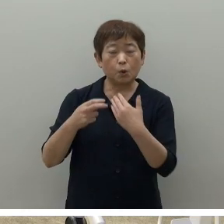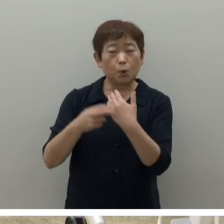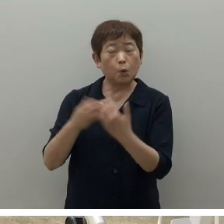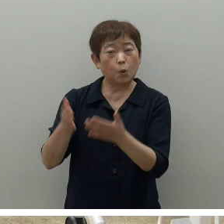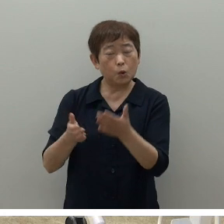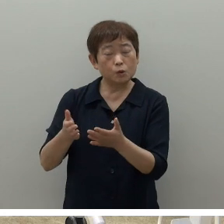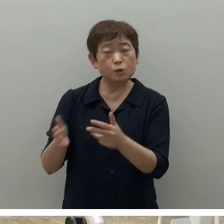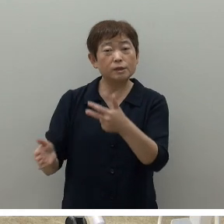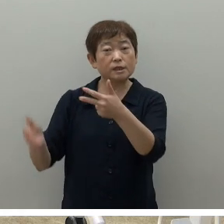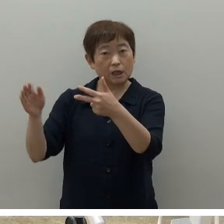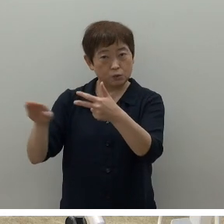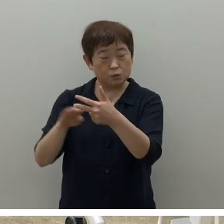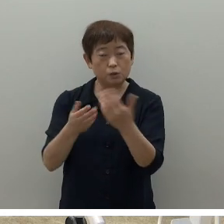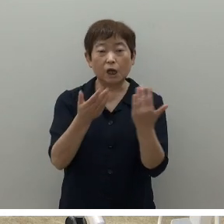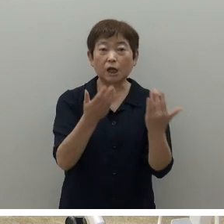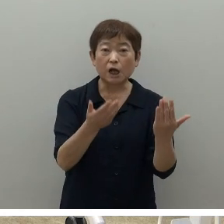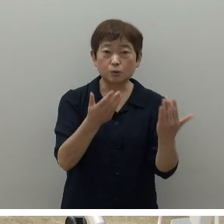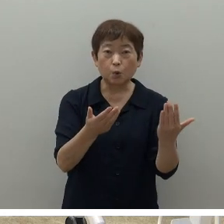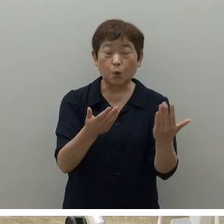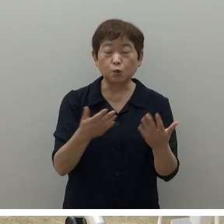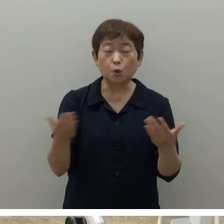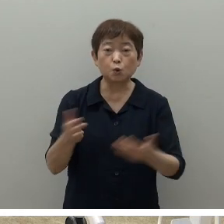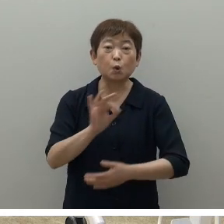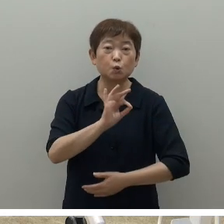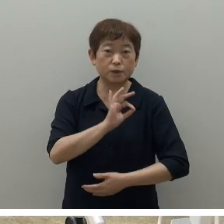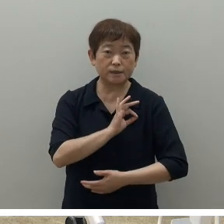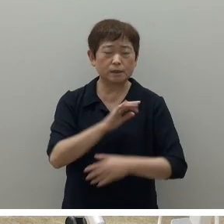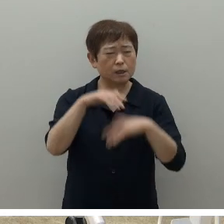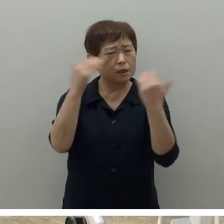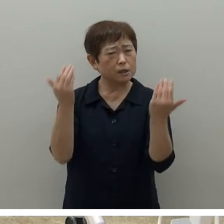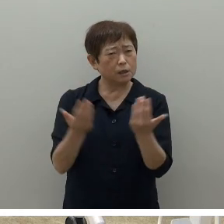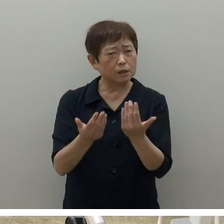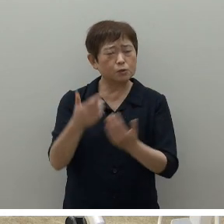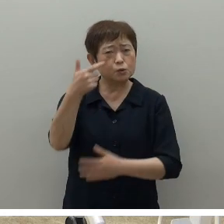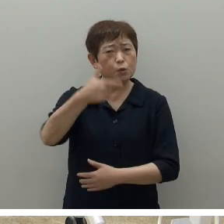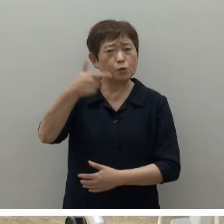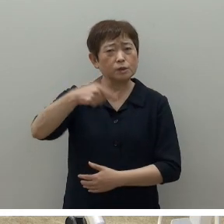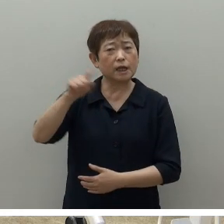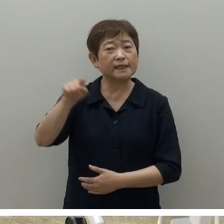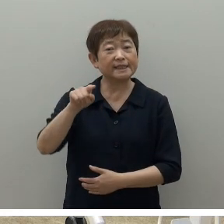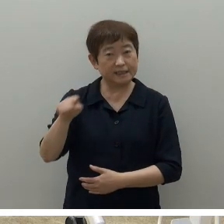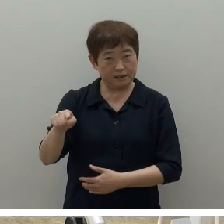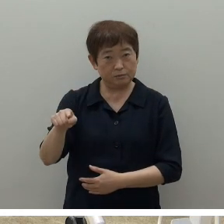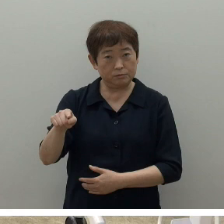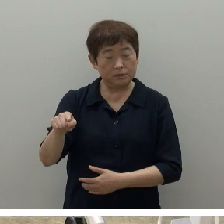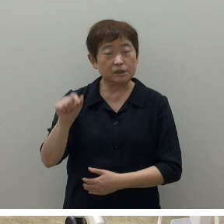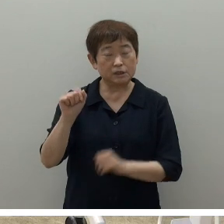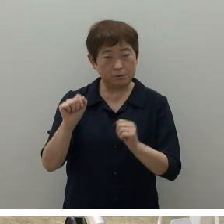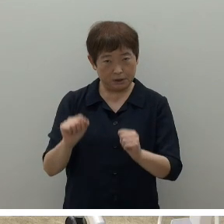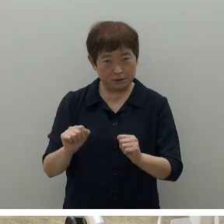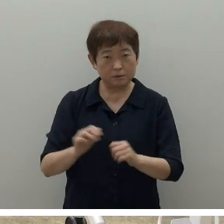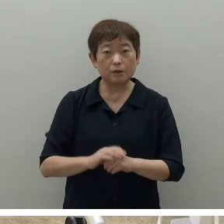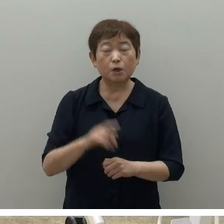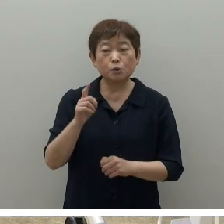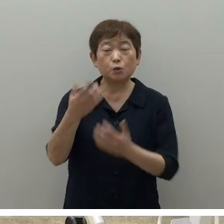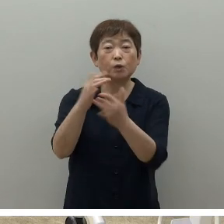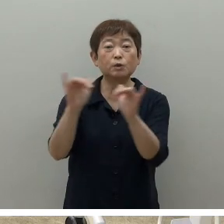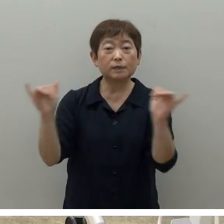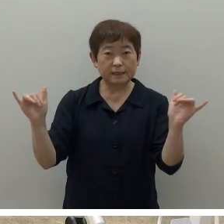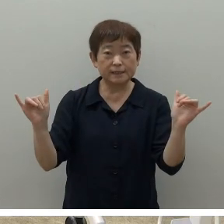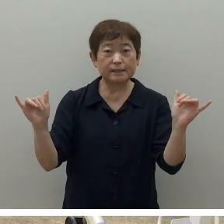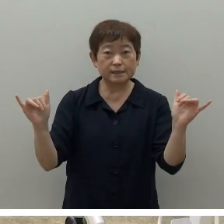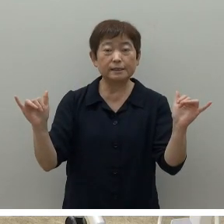保育施設、学校等の教職員約6000人というふうに踏んでおりますけれども、